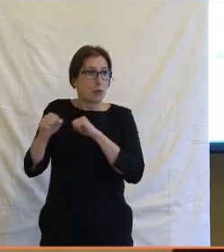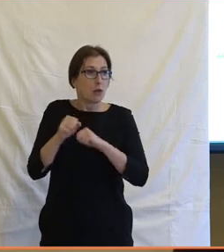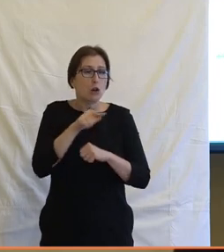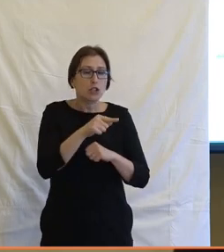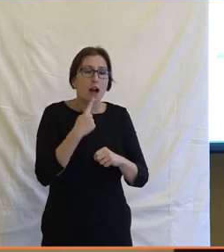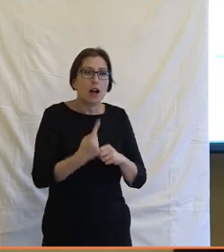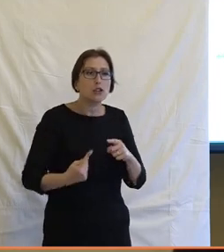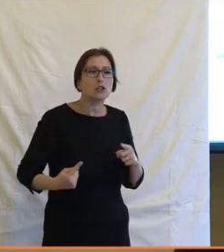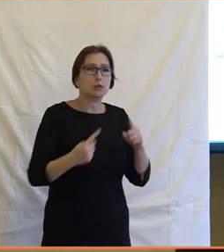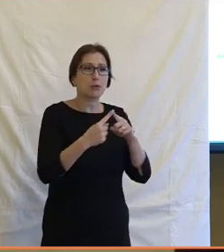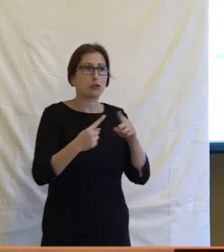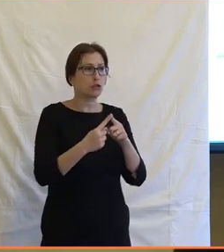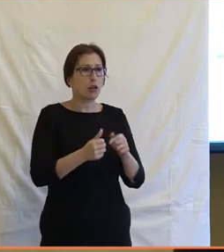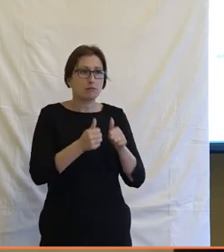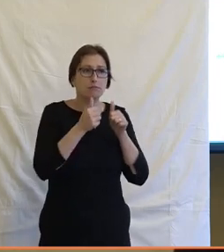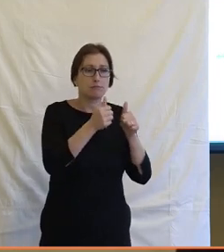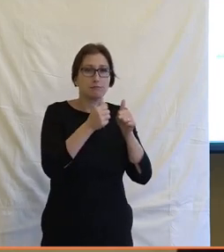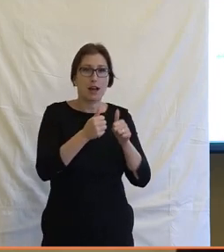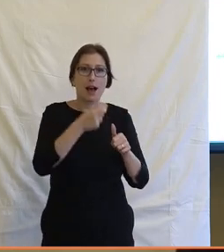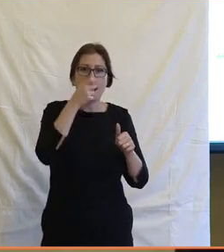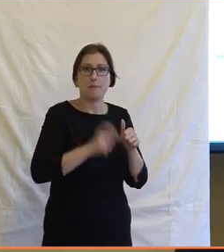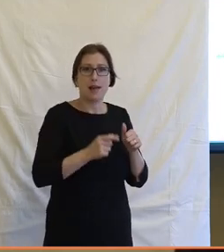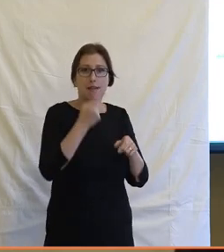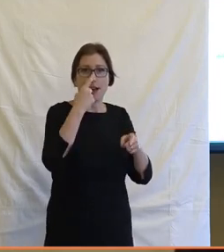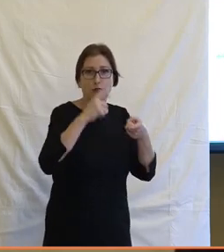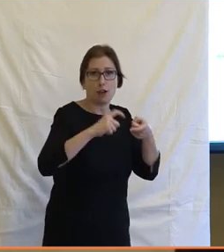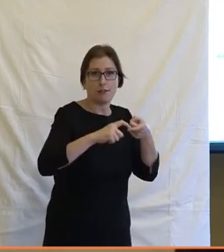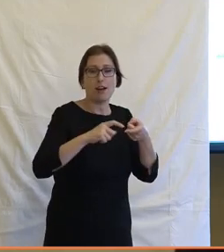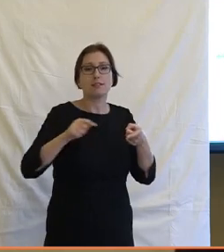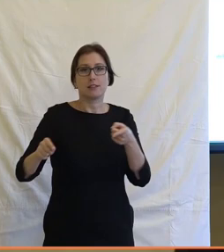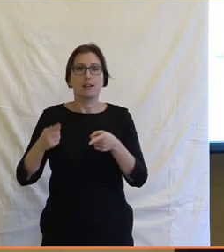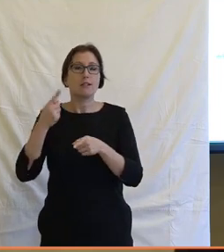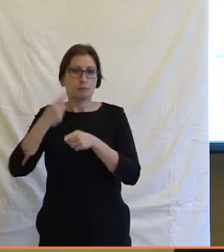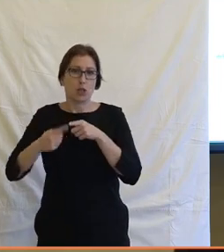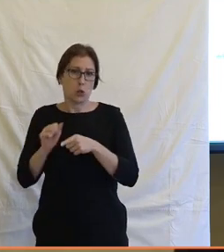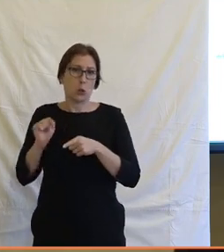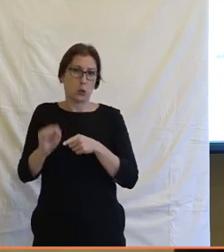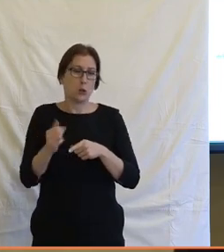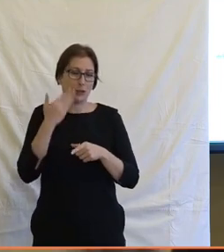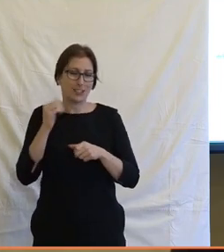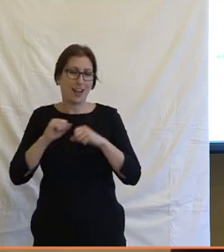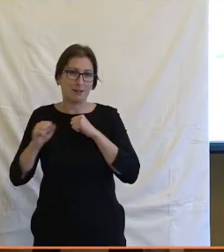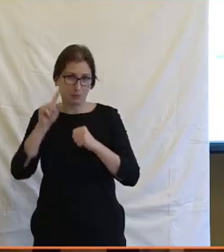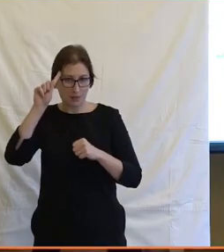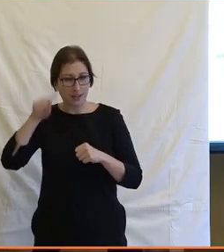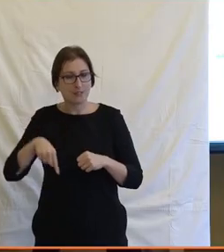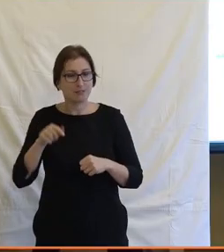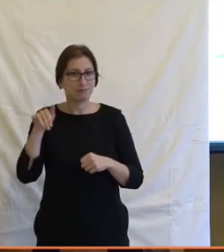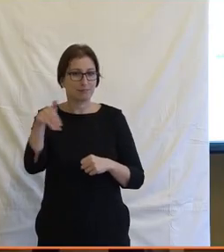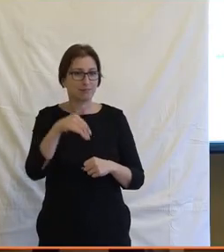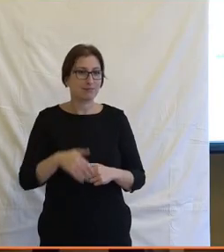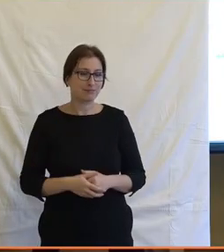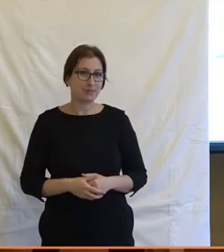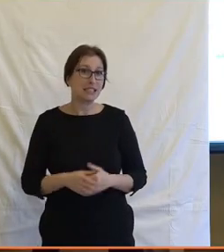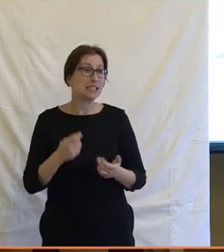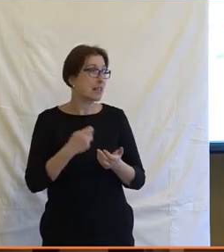top věc, kterou jsem jich chtěl pochlubit, tak pro nás vlastně nebyla věc vůbec neznáma. Radku, takže